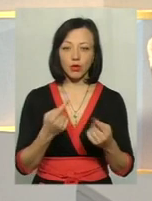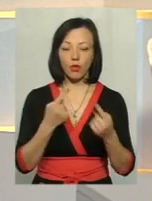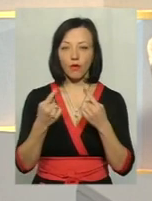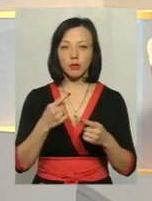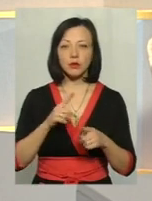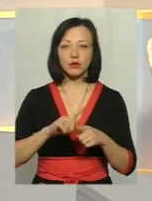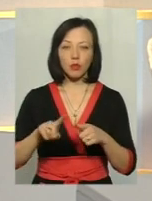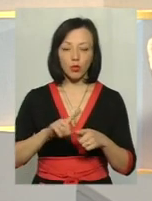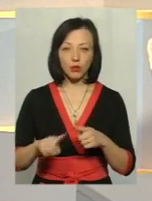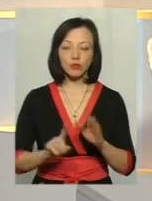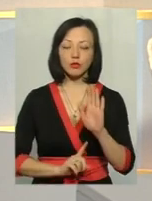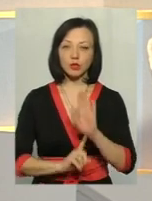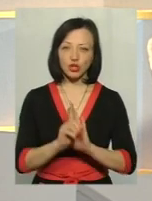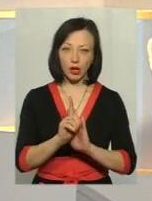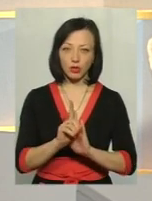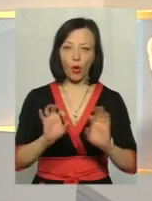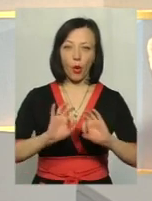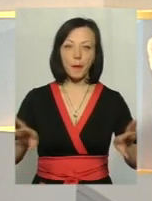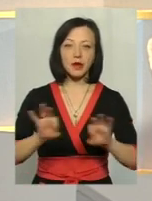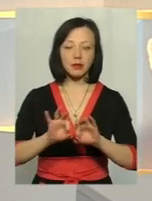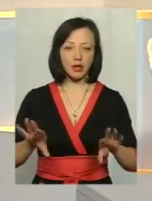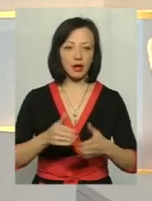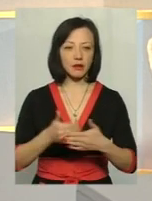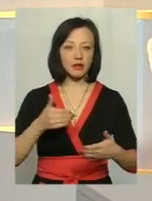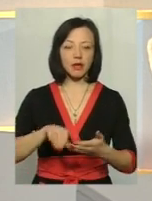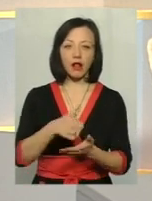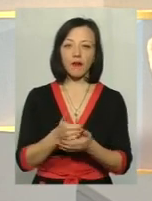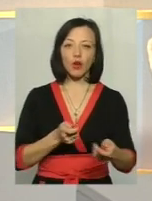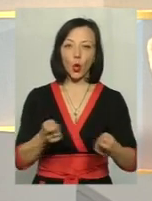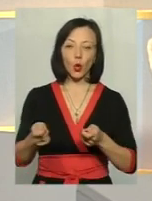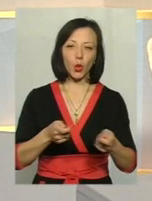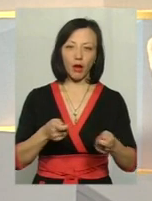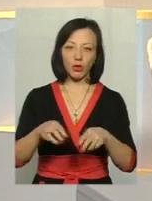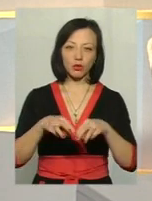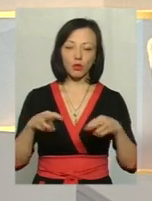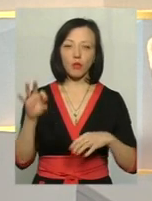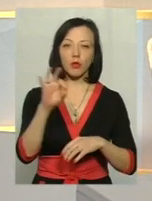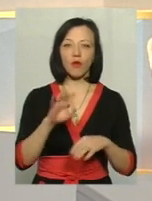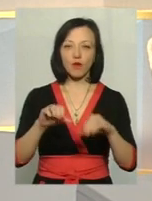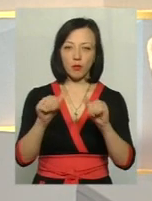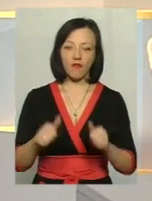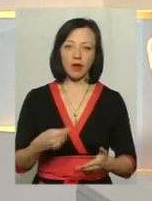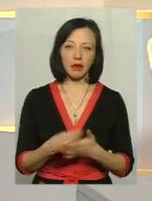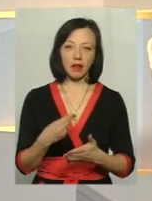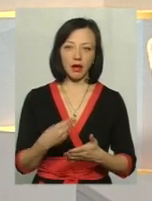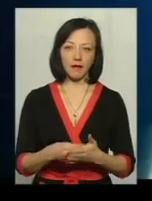згодом. Але спочатку коментар від глави уряду щодо формування